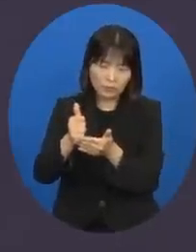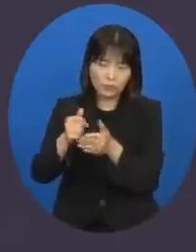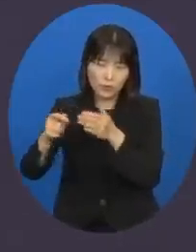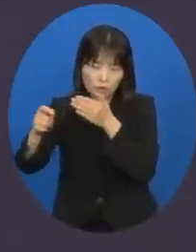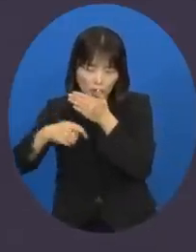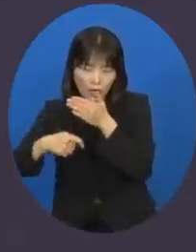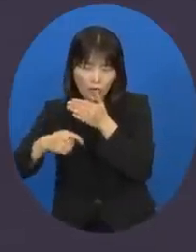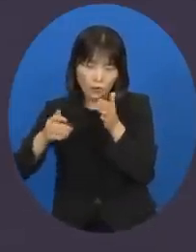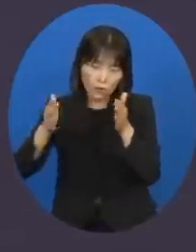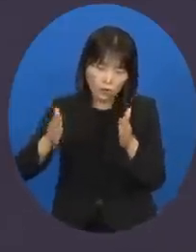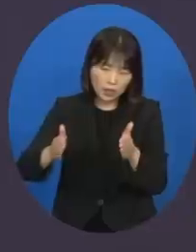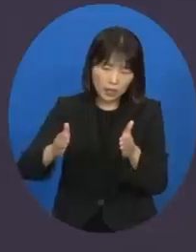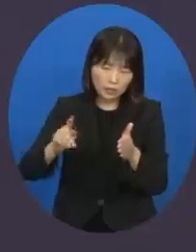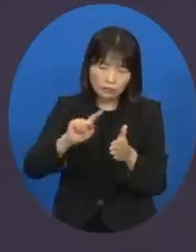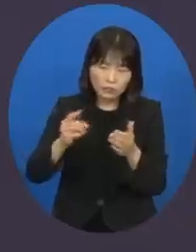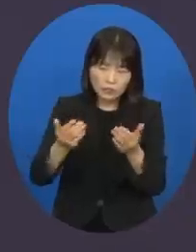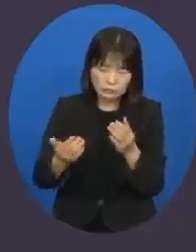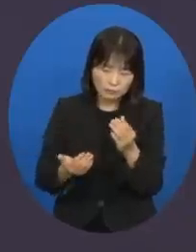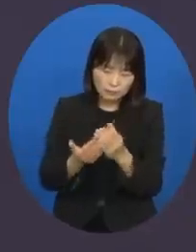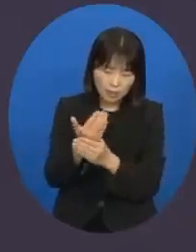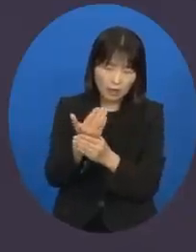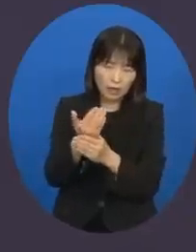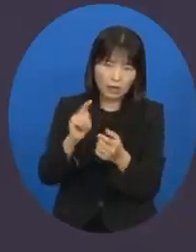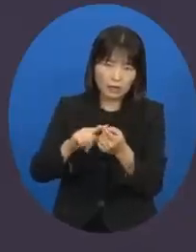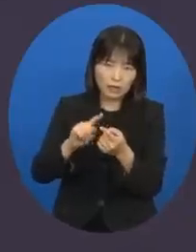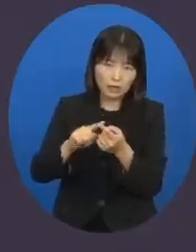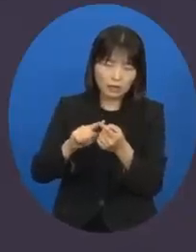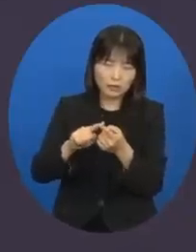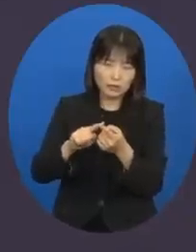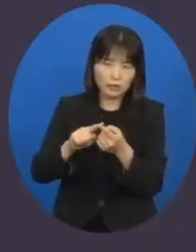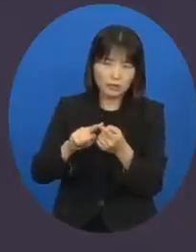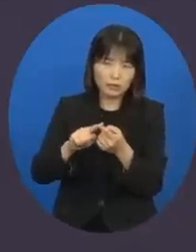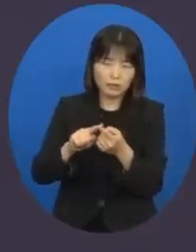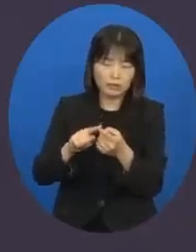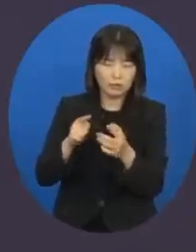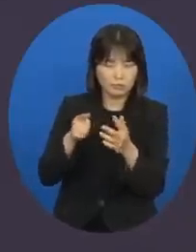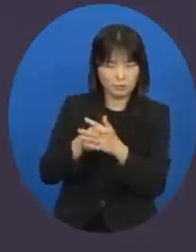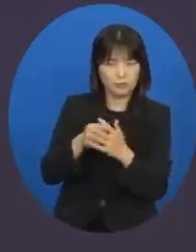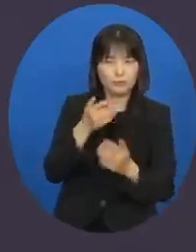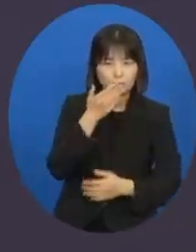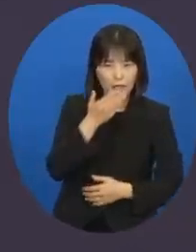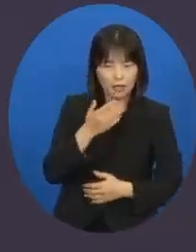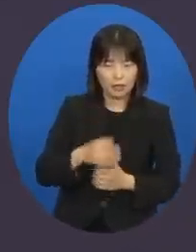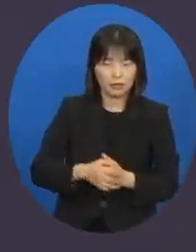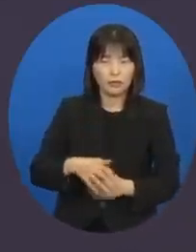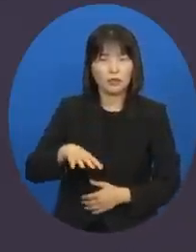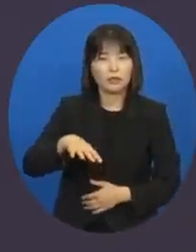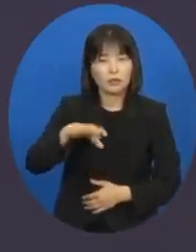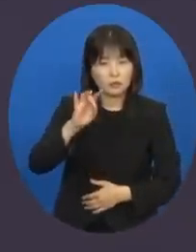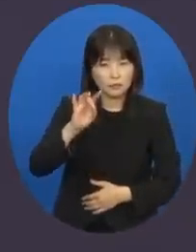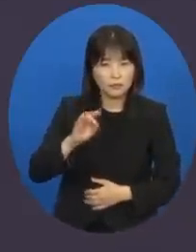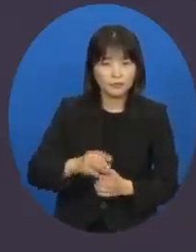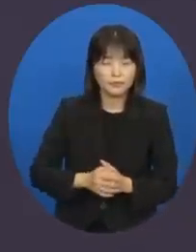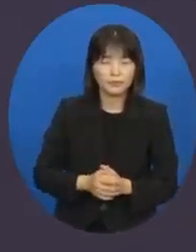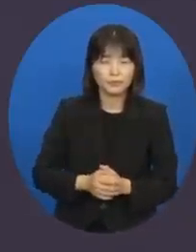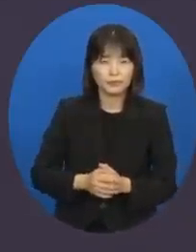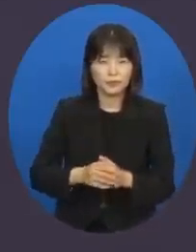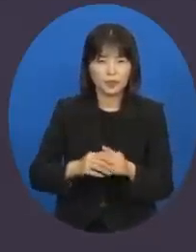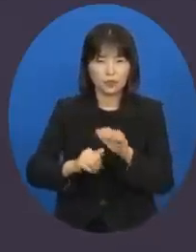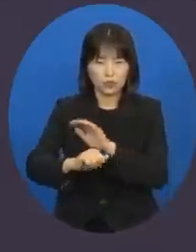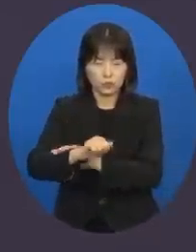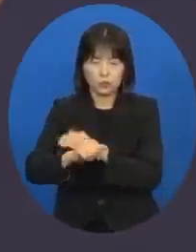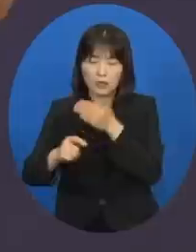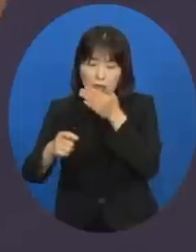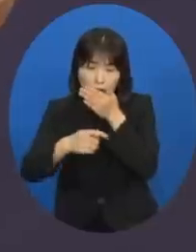있었는지는 충분히 짐작할 만한 내용들이 기록이 되어 있어요. 자, 먼저는요, 이 우편에 있던